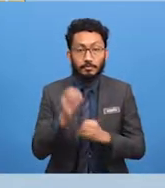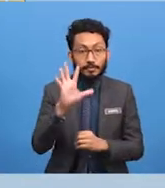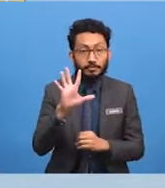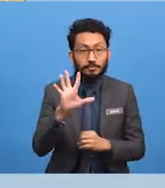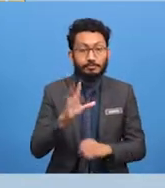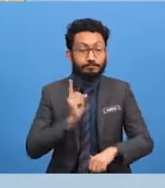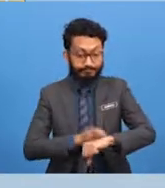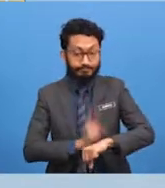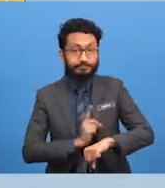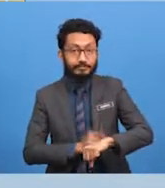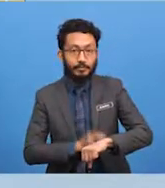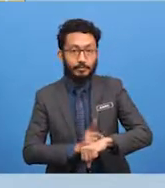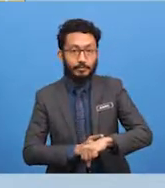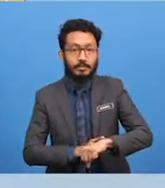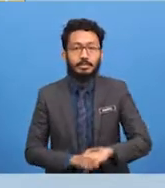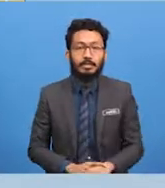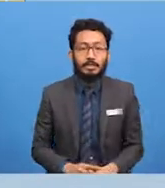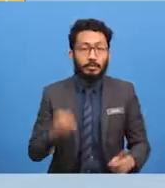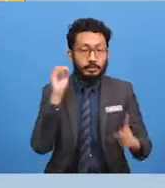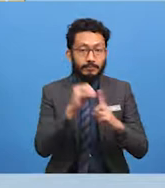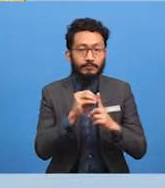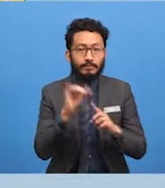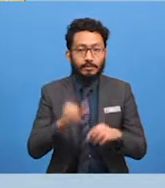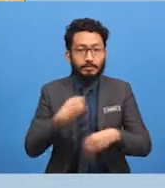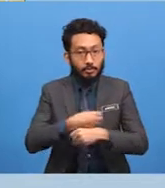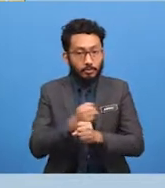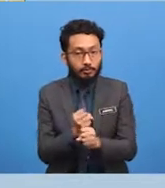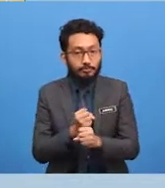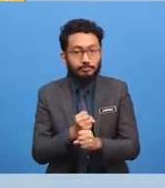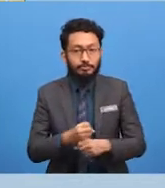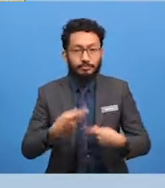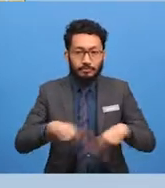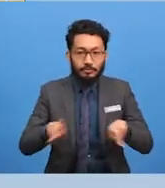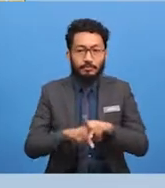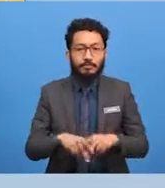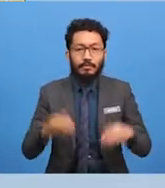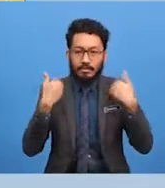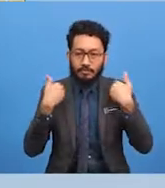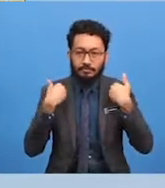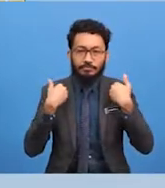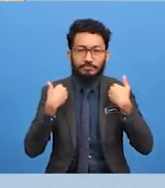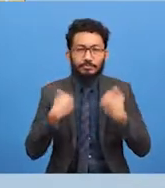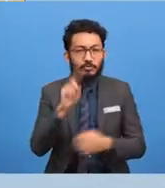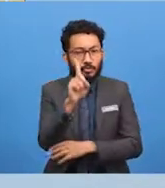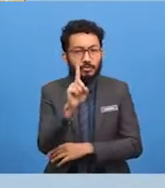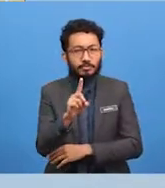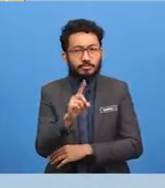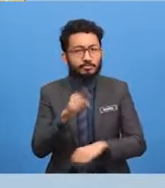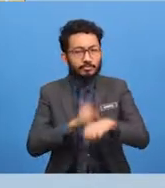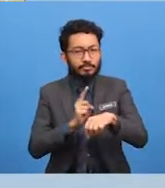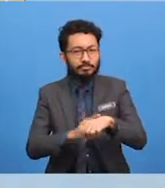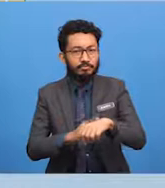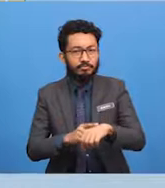tempoh masa. Objektif yang dibentuk perlulah mempunyai satu jangka masa